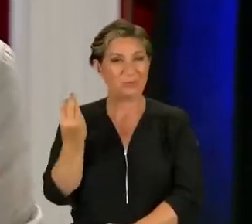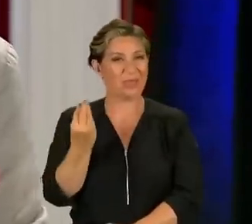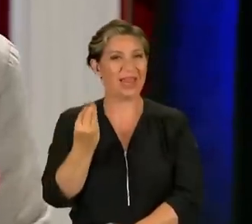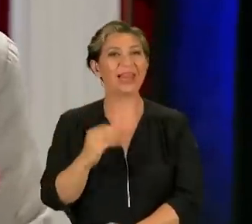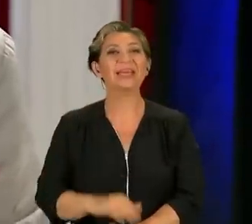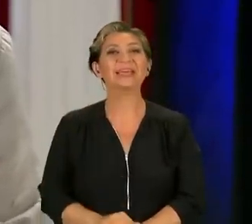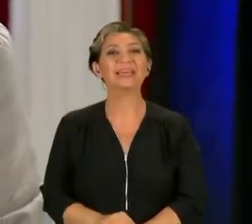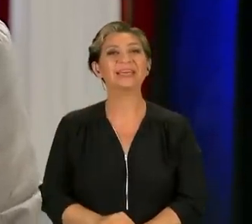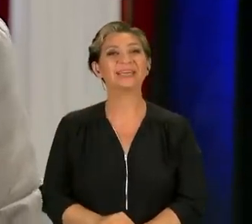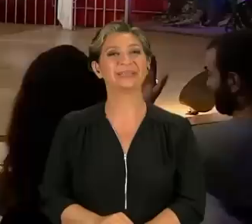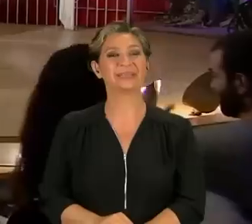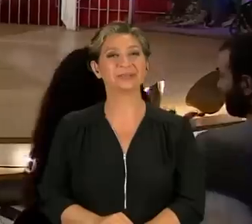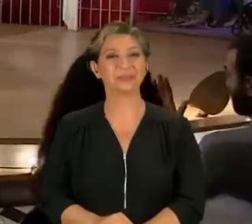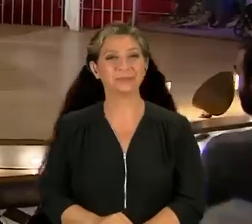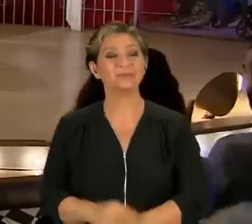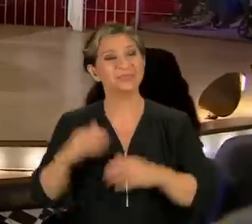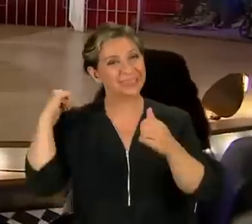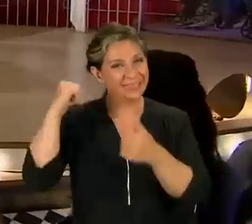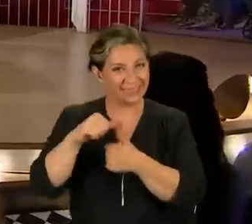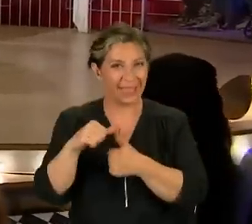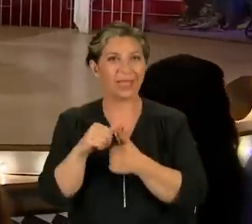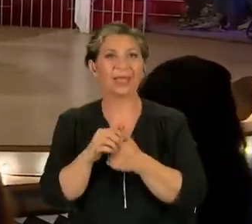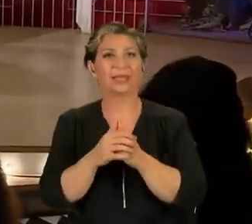Güzel. Peki. Yine